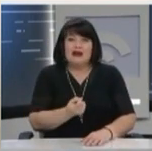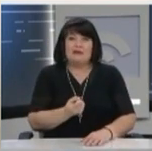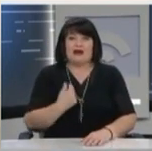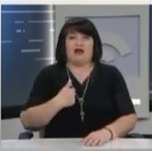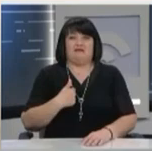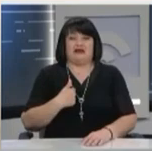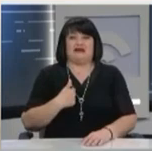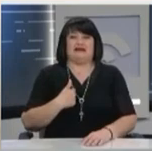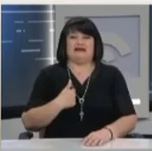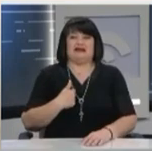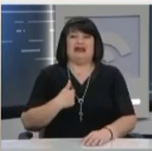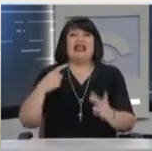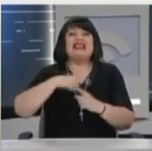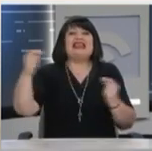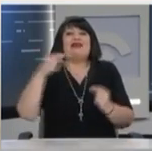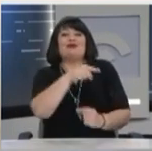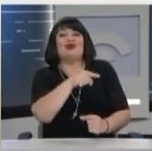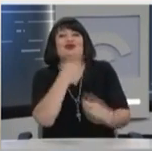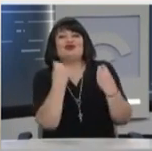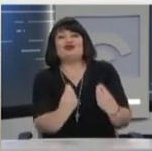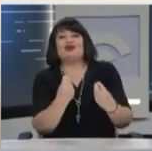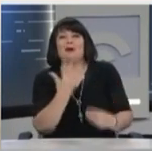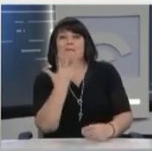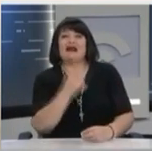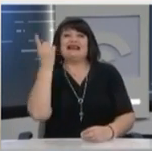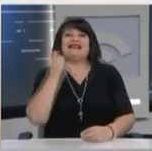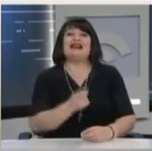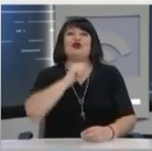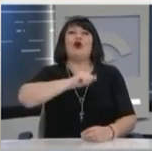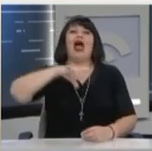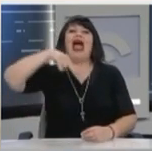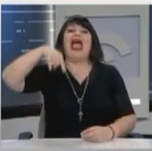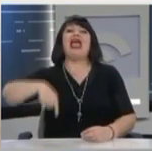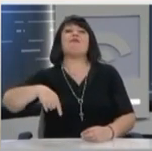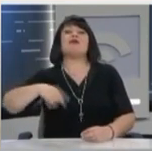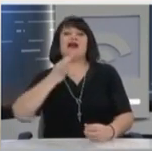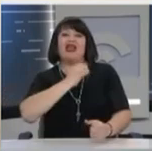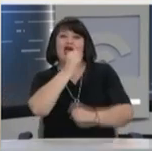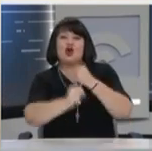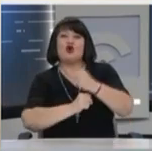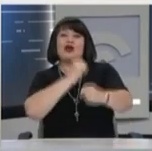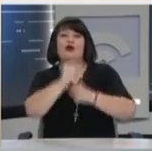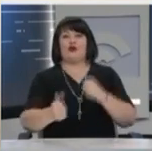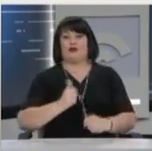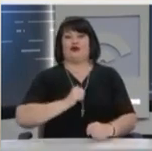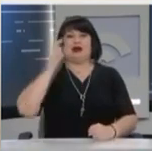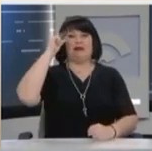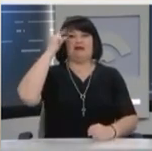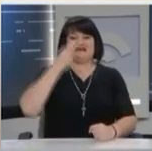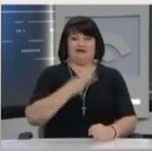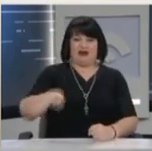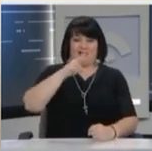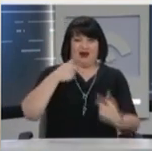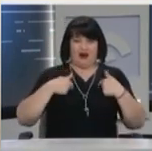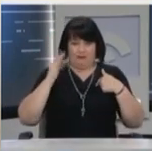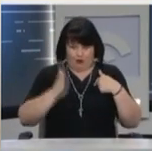Αμερική ούτε την Πυρίτιδα. Το έκαναν οι Κύπροι και αυξάνουν 5% το ακαθάριστο εθνικό προϊόν τους κάθε χρόνο. Αν μπορώ να